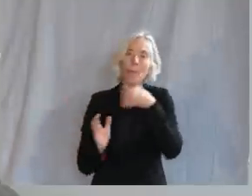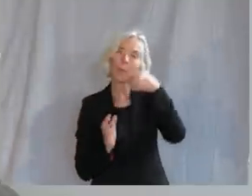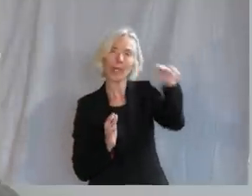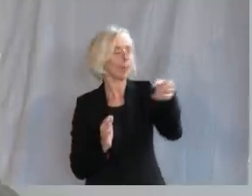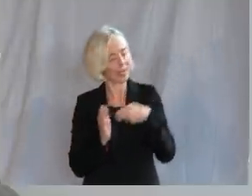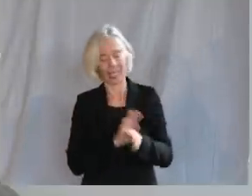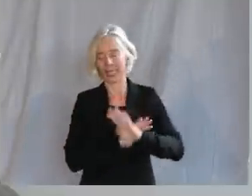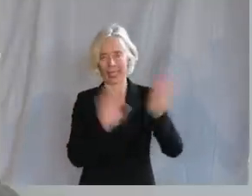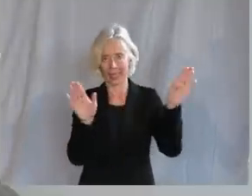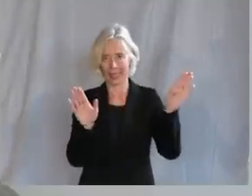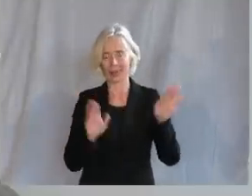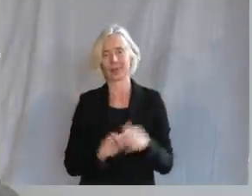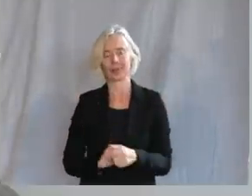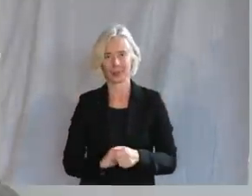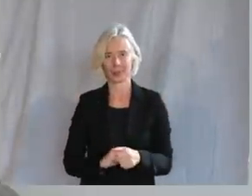Veranstaltungsflächen.